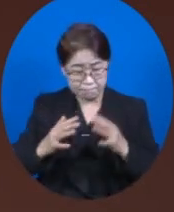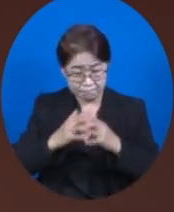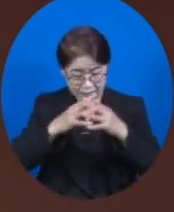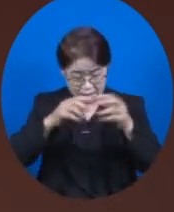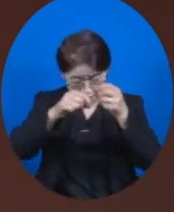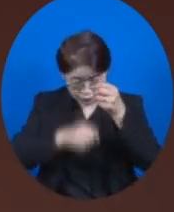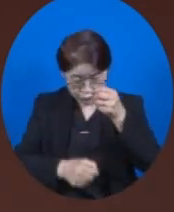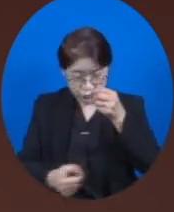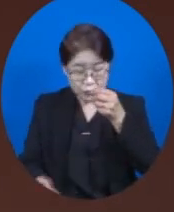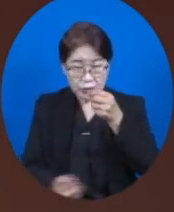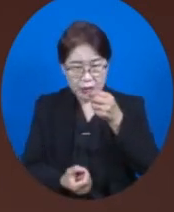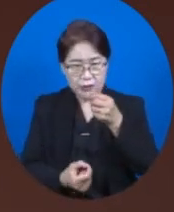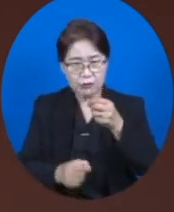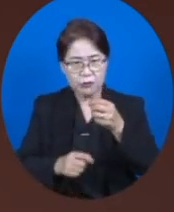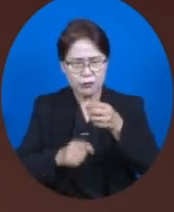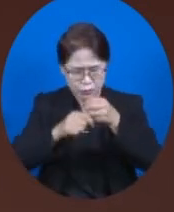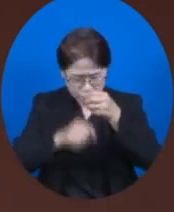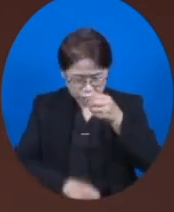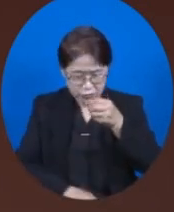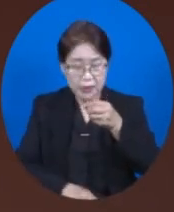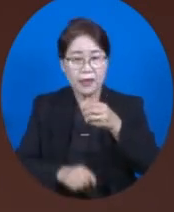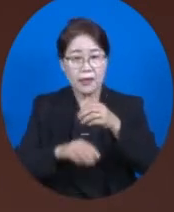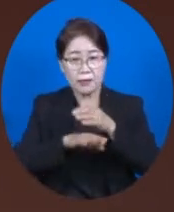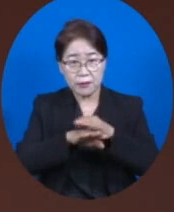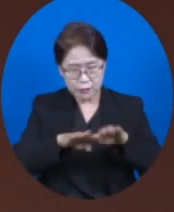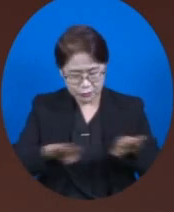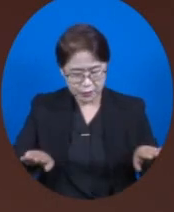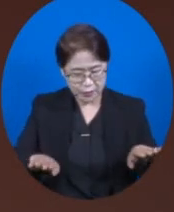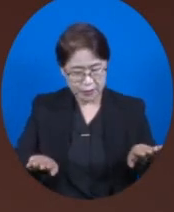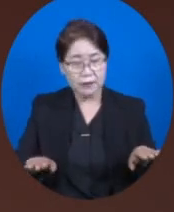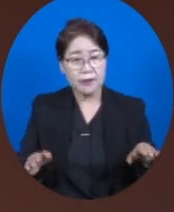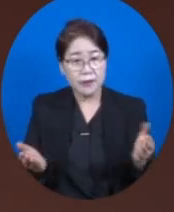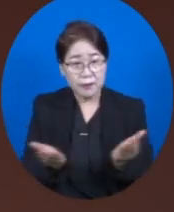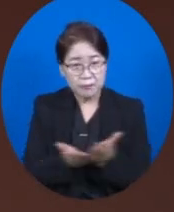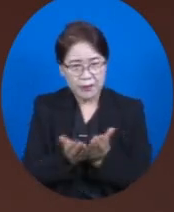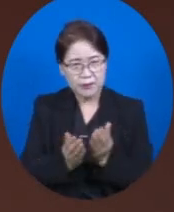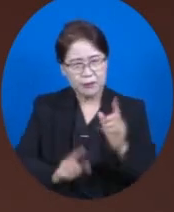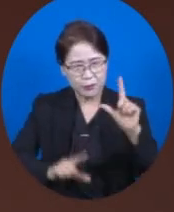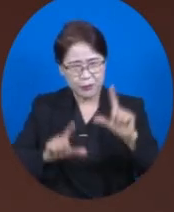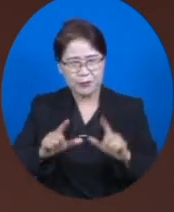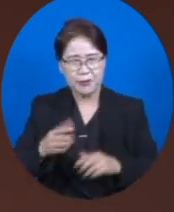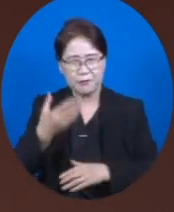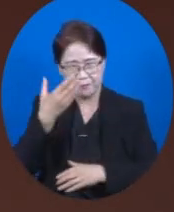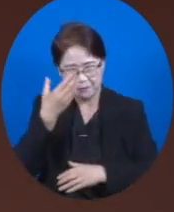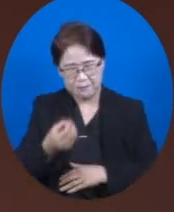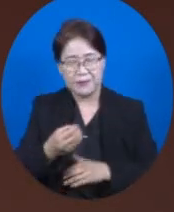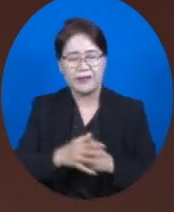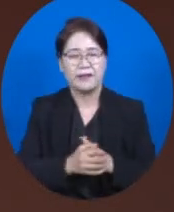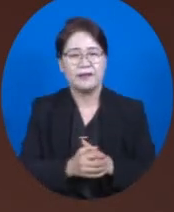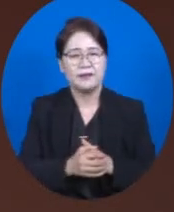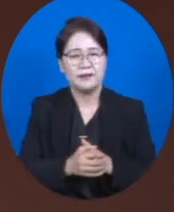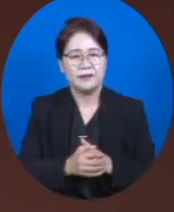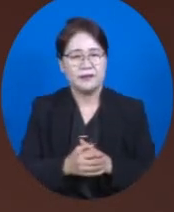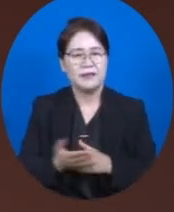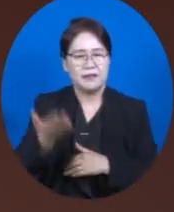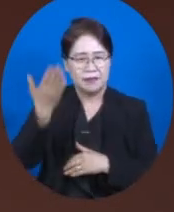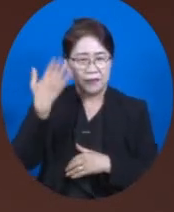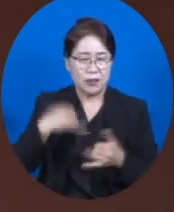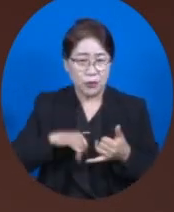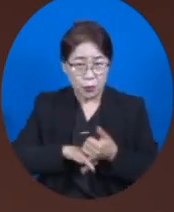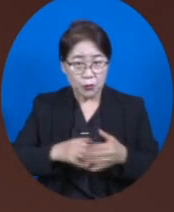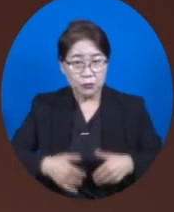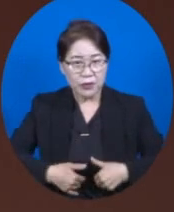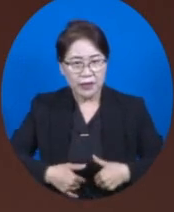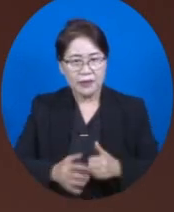수직과 수평을 잡는 모습을 참 많이 보았어요 예전에는요 건축을 할 때에 반드시 필요한게